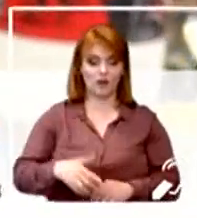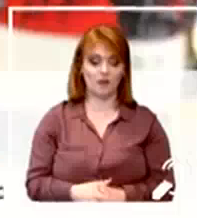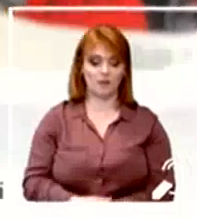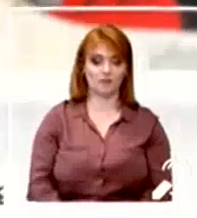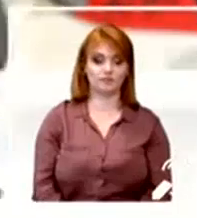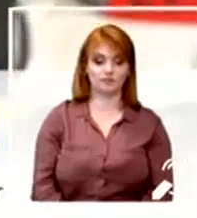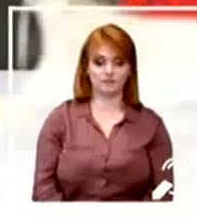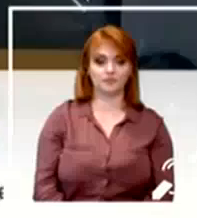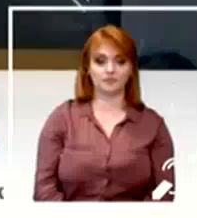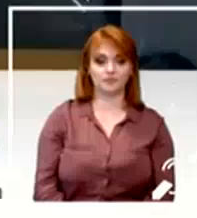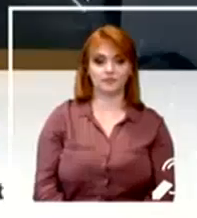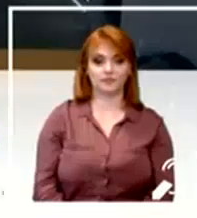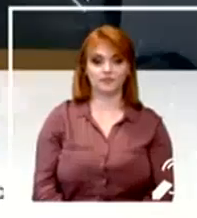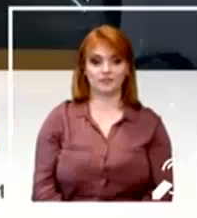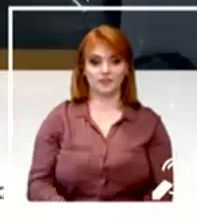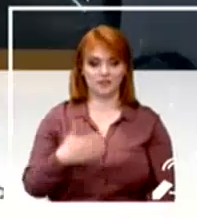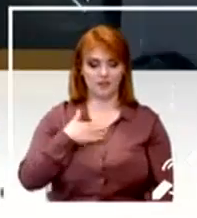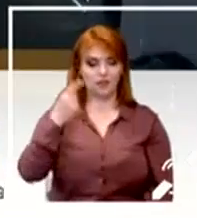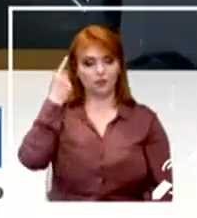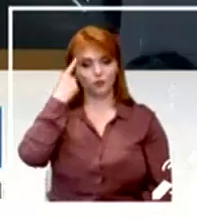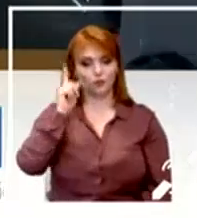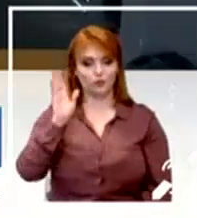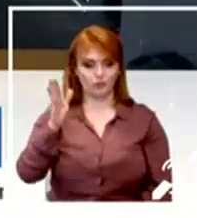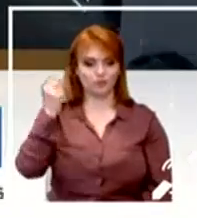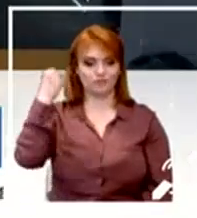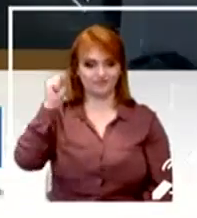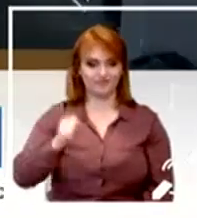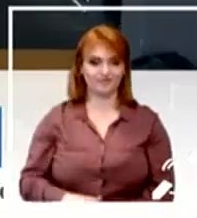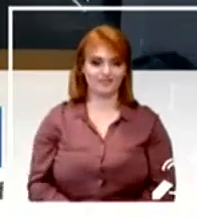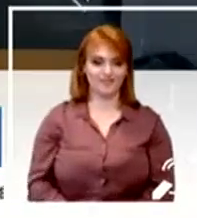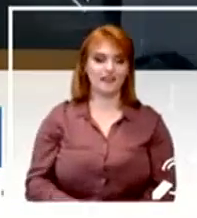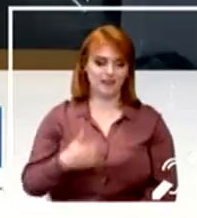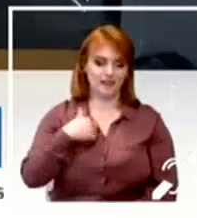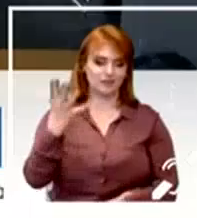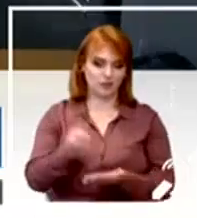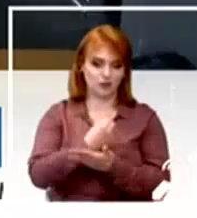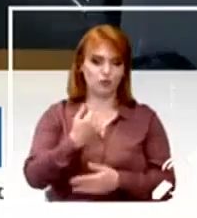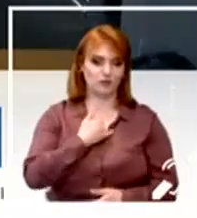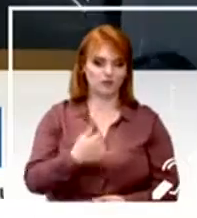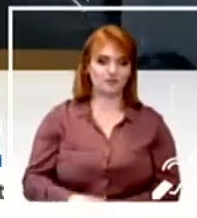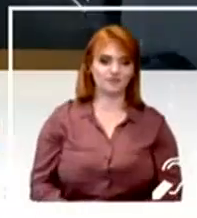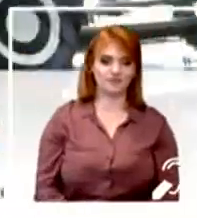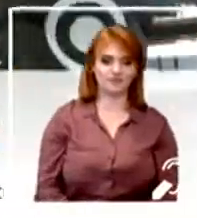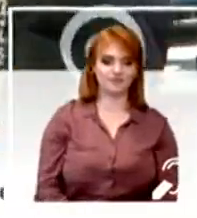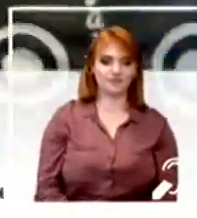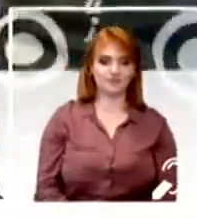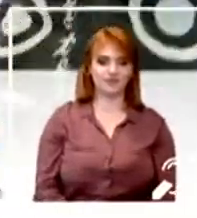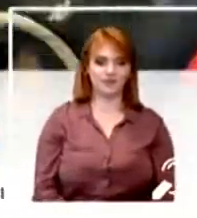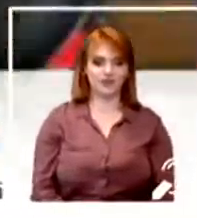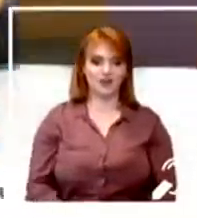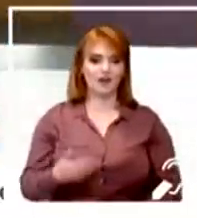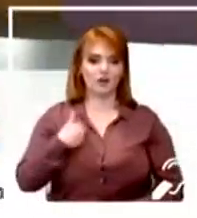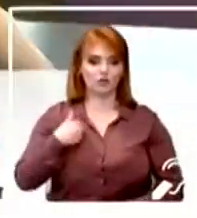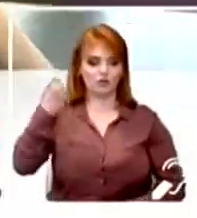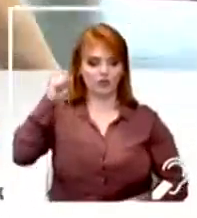poloneze KSW. Eu cred că o să ies și voi lupta cu campionul pentru centura mondială. Bătălia